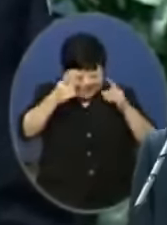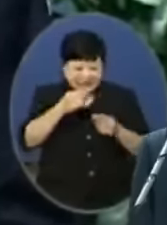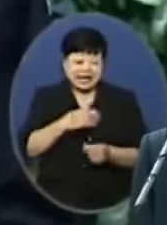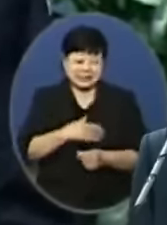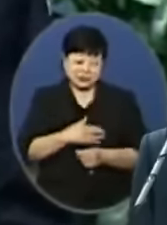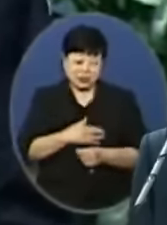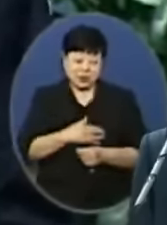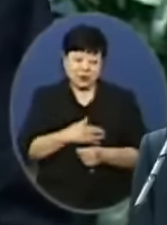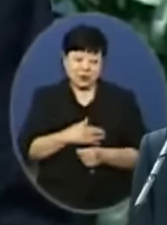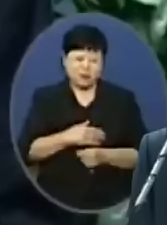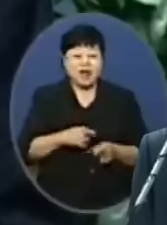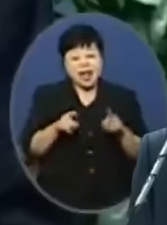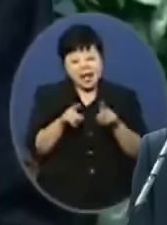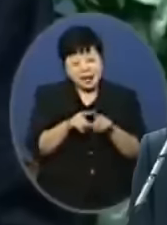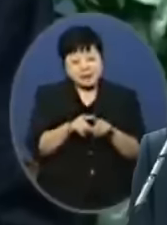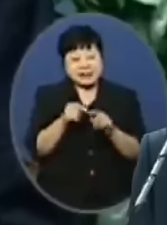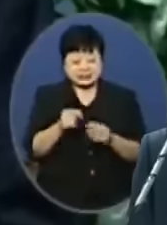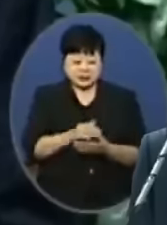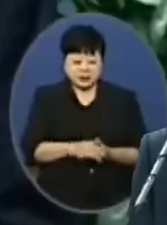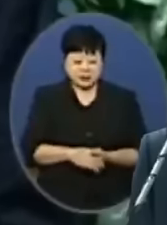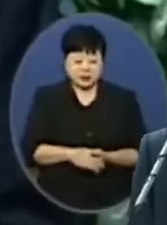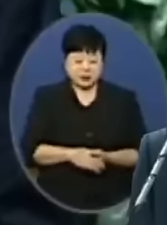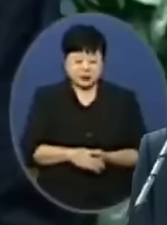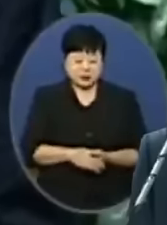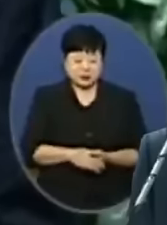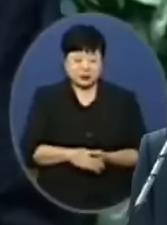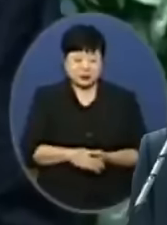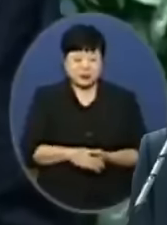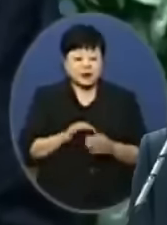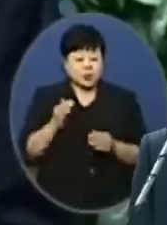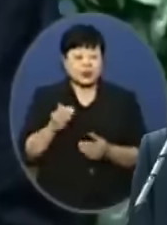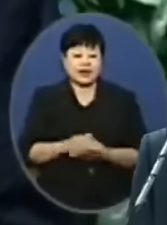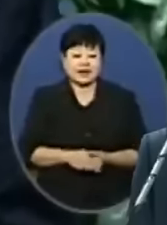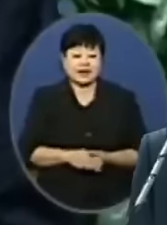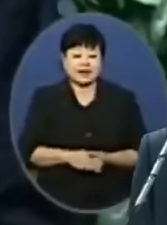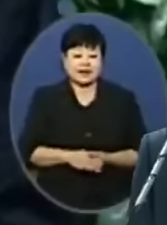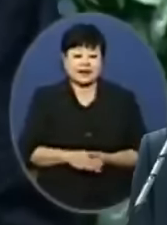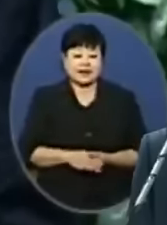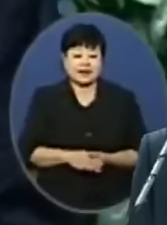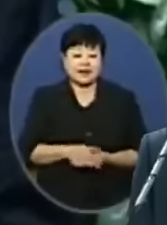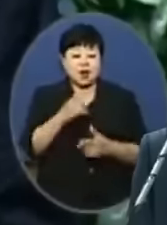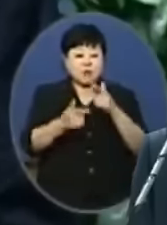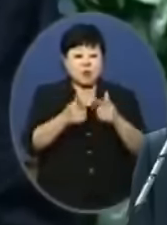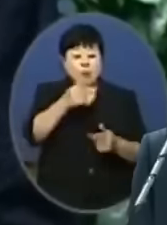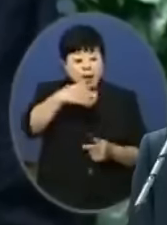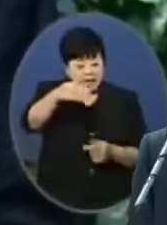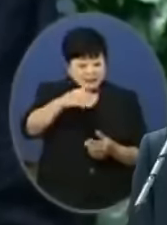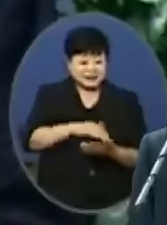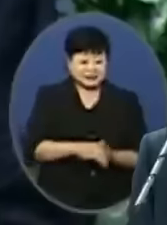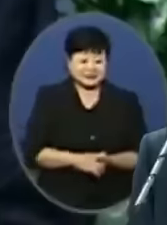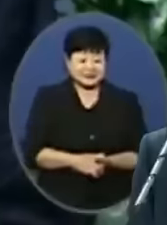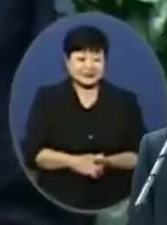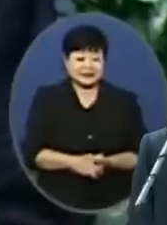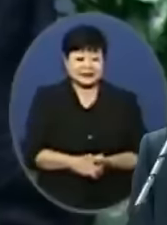하시고 늘 같이 계시겠다. 내가 요번에 목포에 내려가서